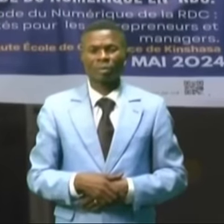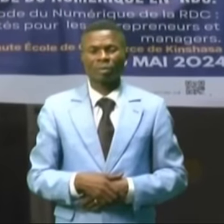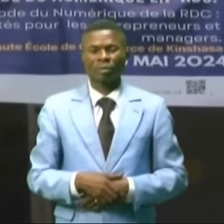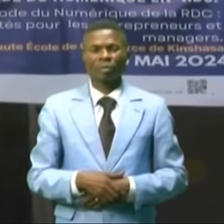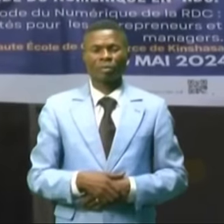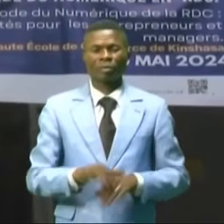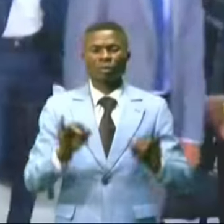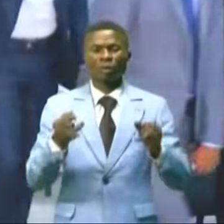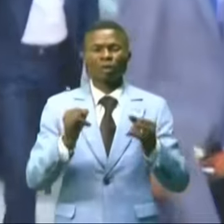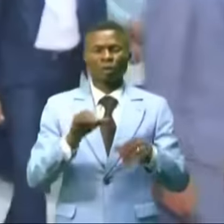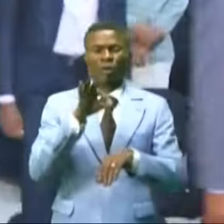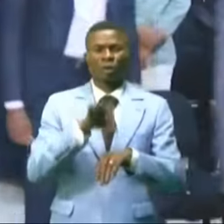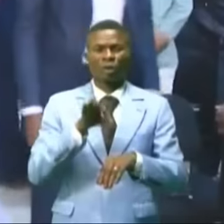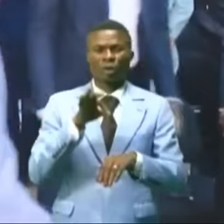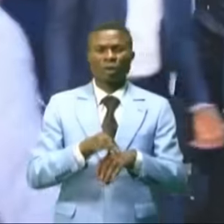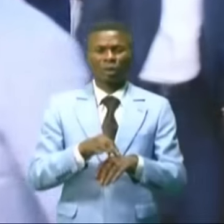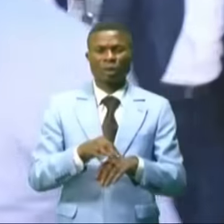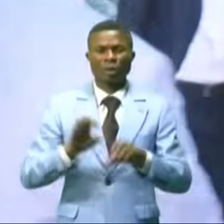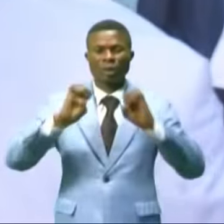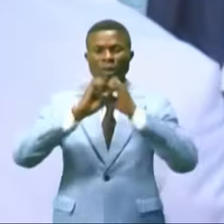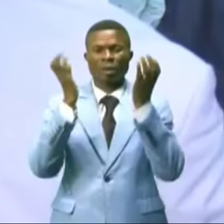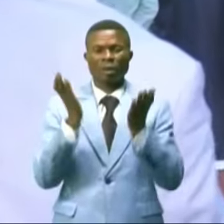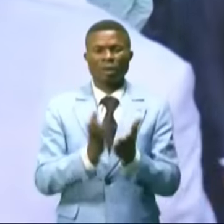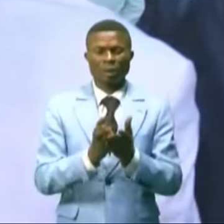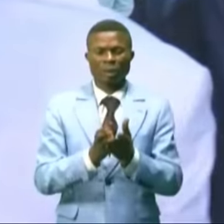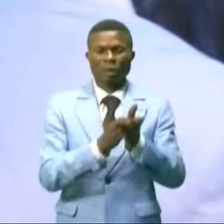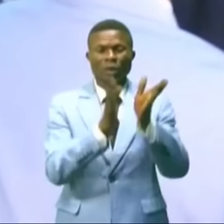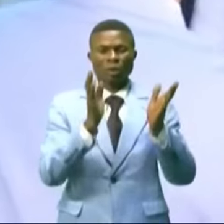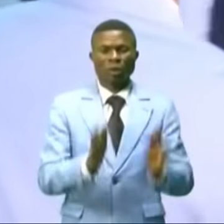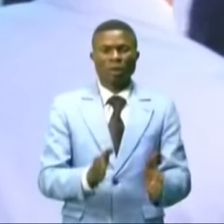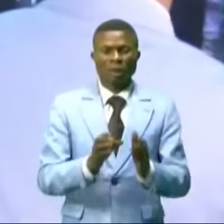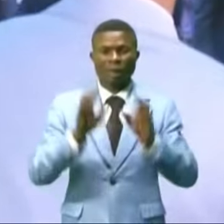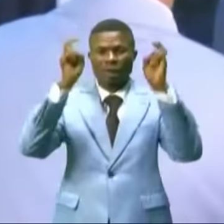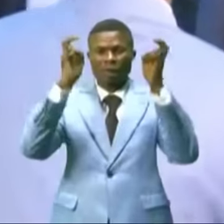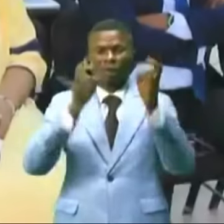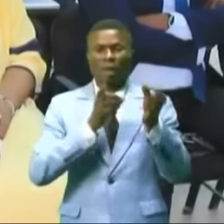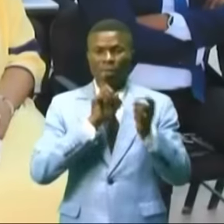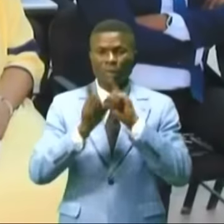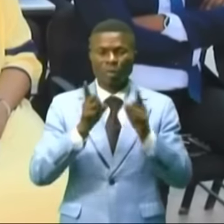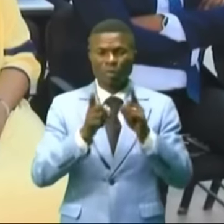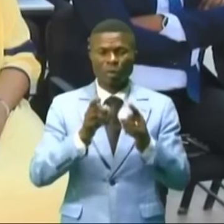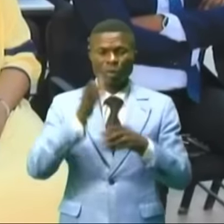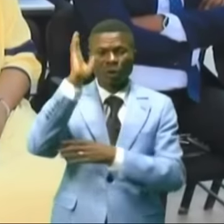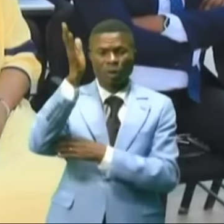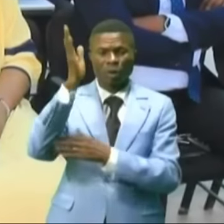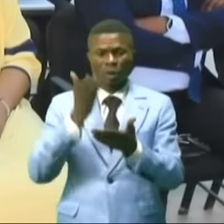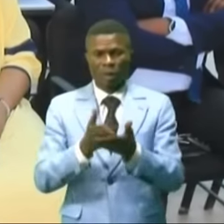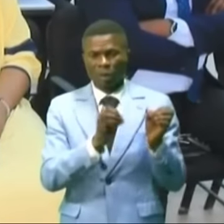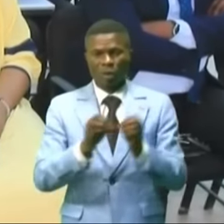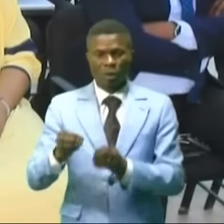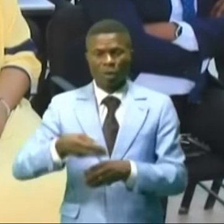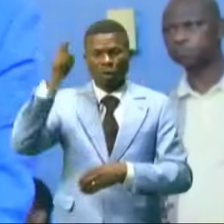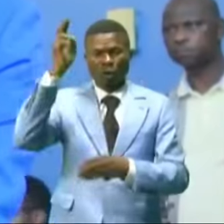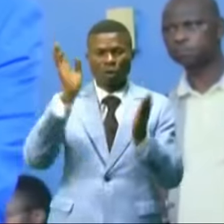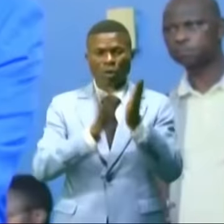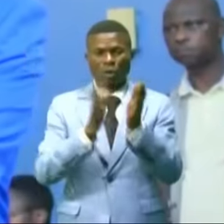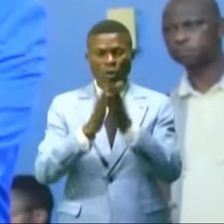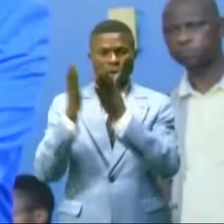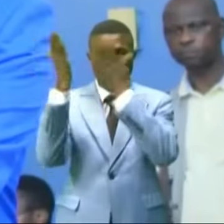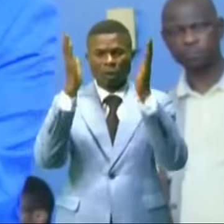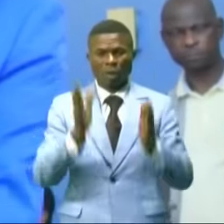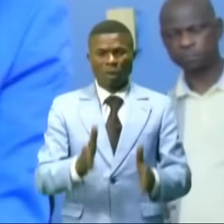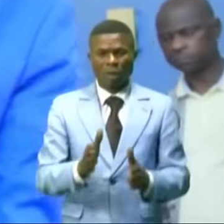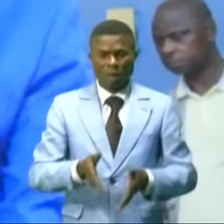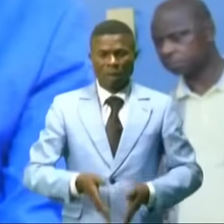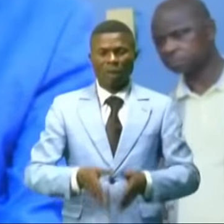Enjeux et opportunités pour les entrepreneurs et managers, thème développé au cours de cette conférence tenue à la Haute École du Commerce sur